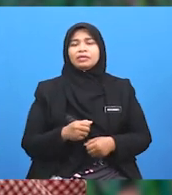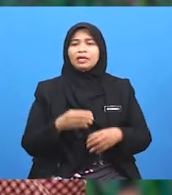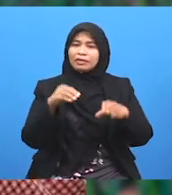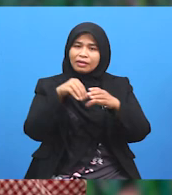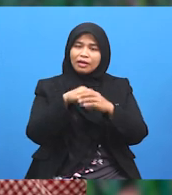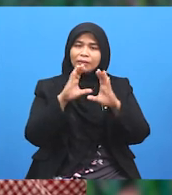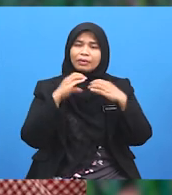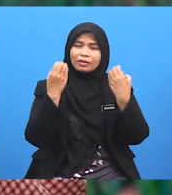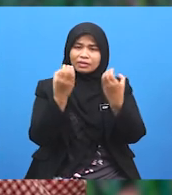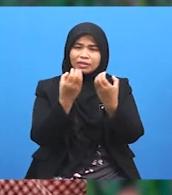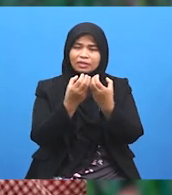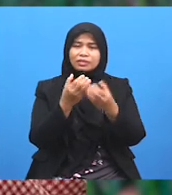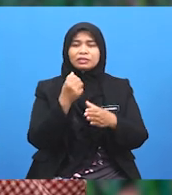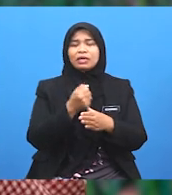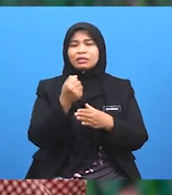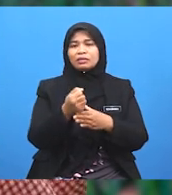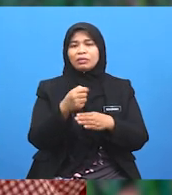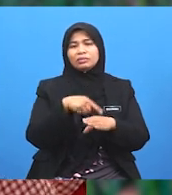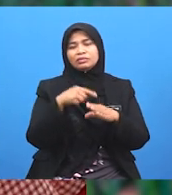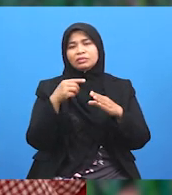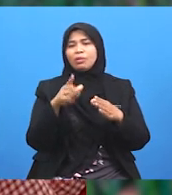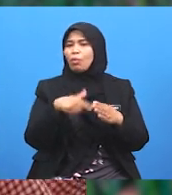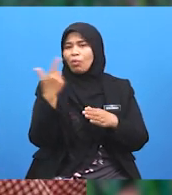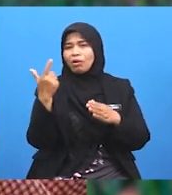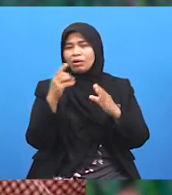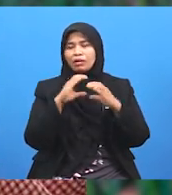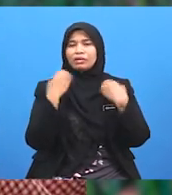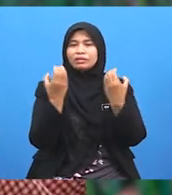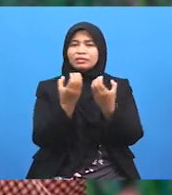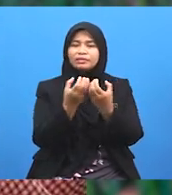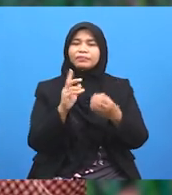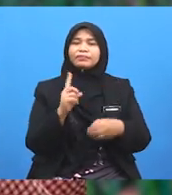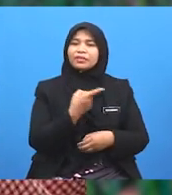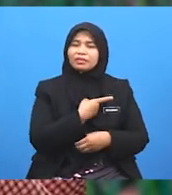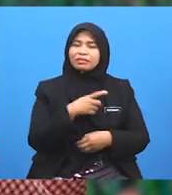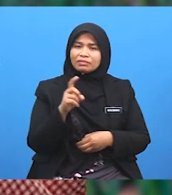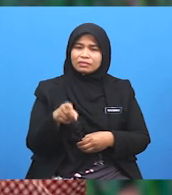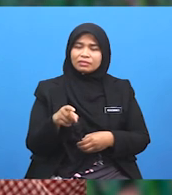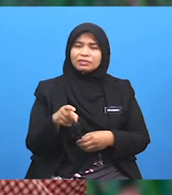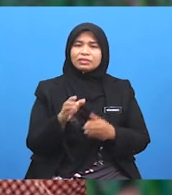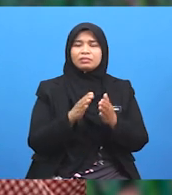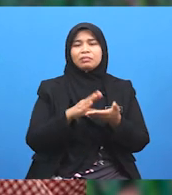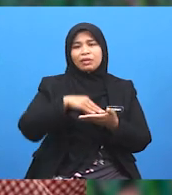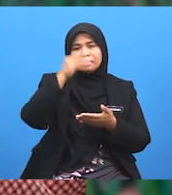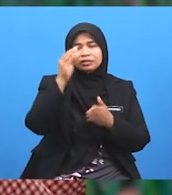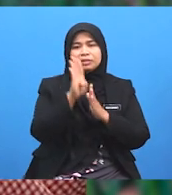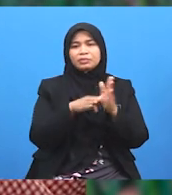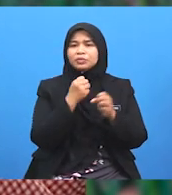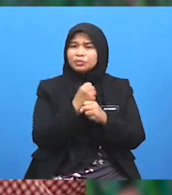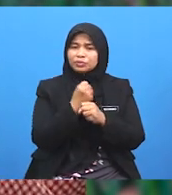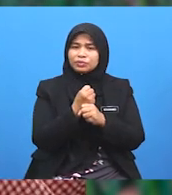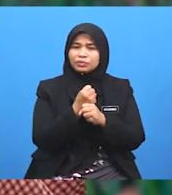di dalam kelas maupun di luar kelas. Kita hendaklah belajar